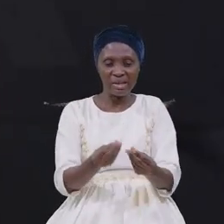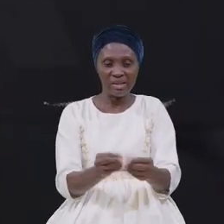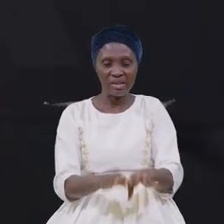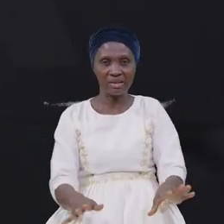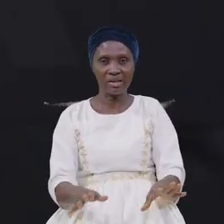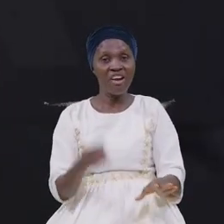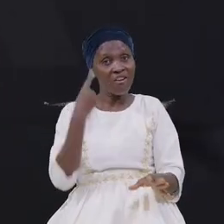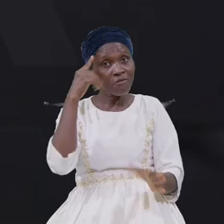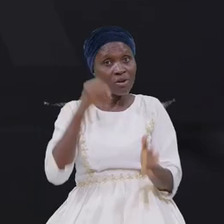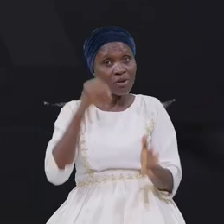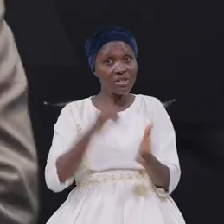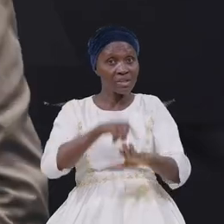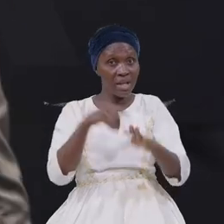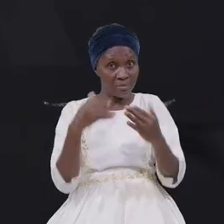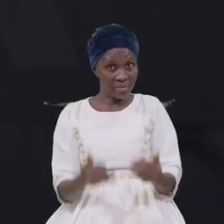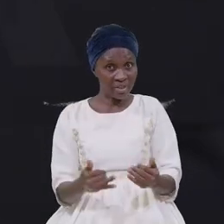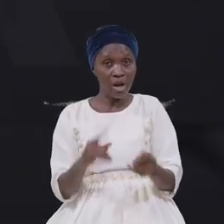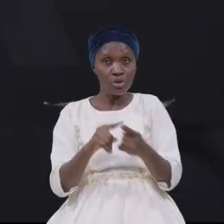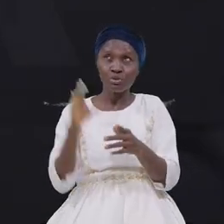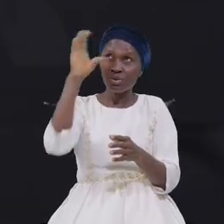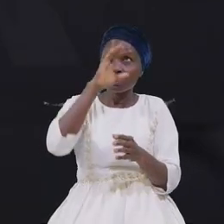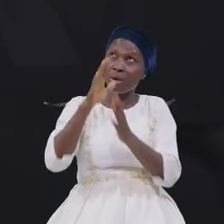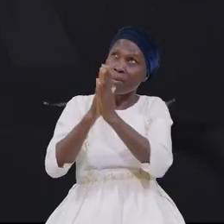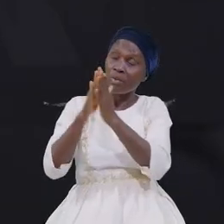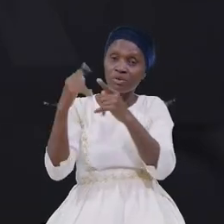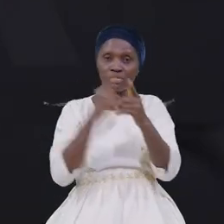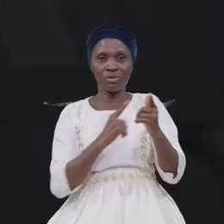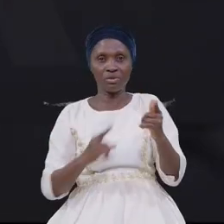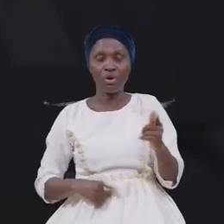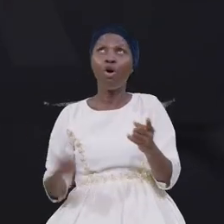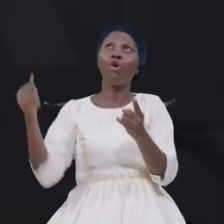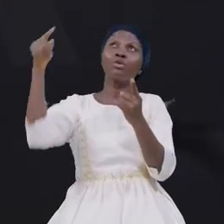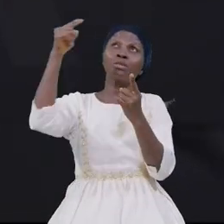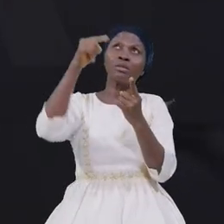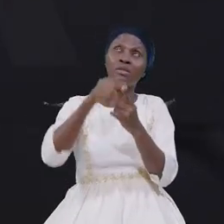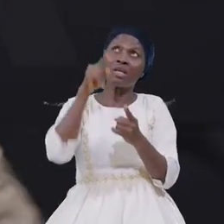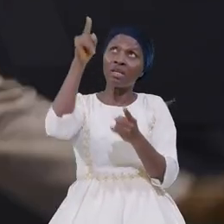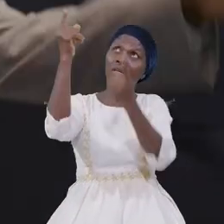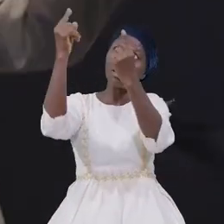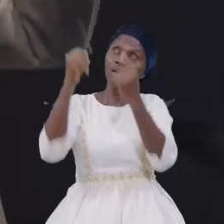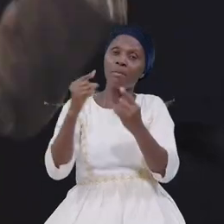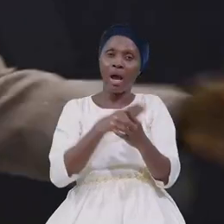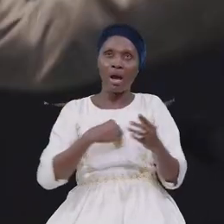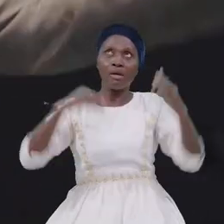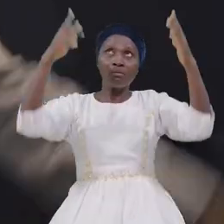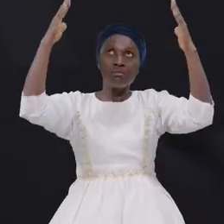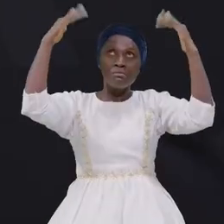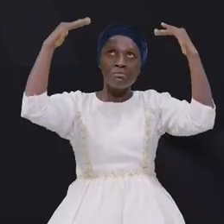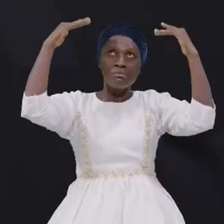Il est temps de chercher l'Éternel jusqu'à ce qu'il vienne et